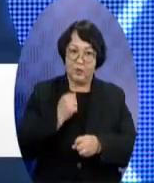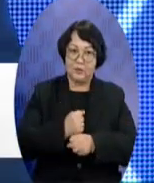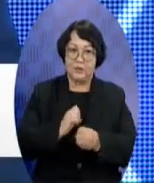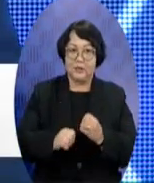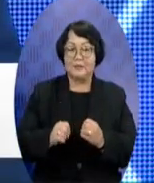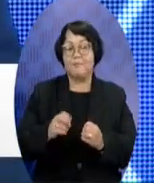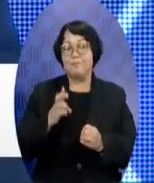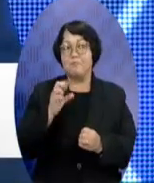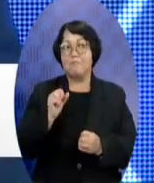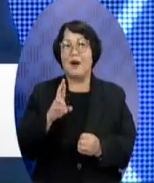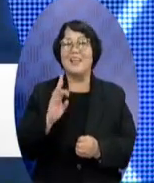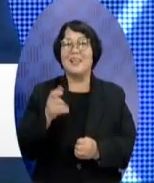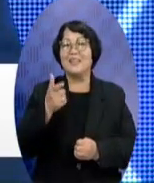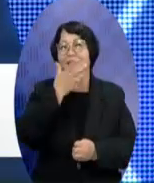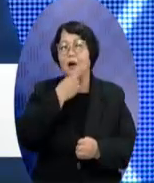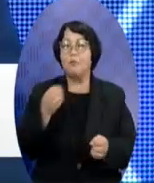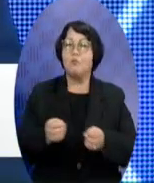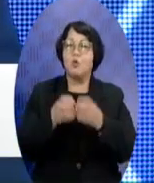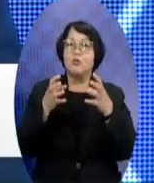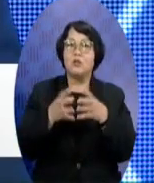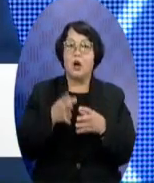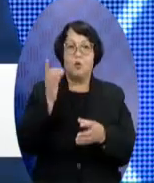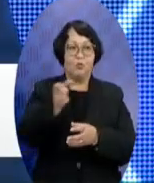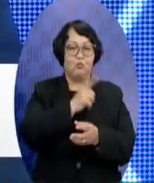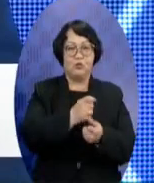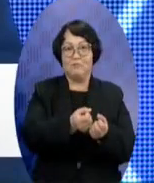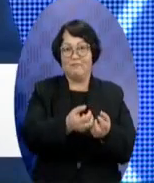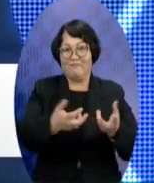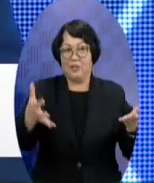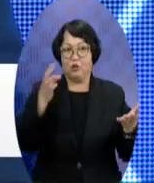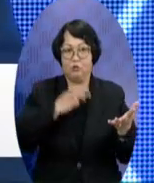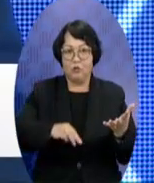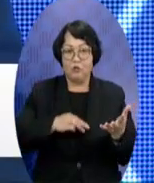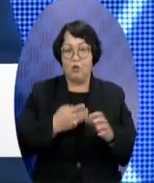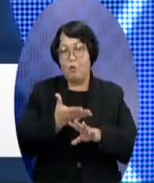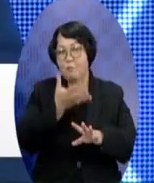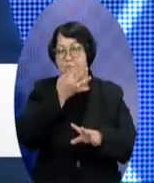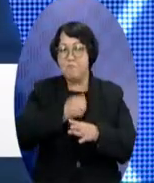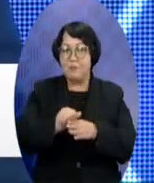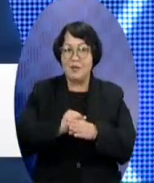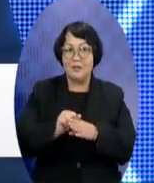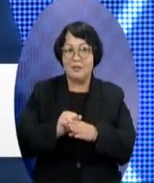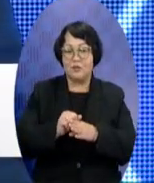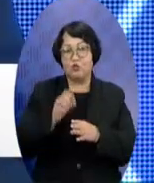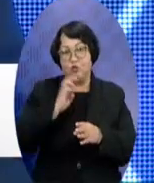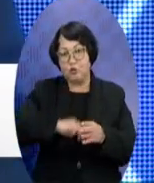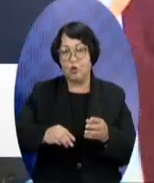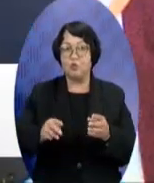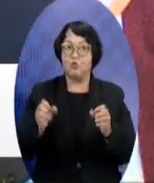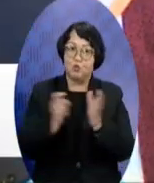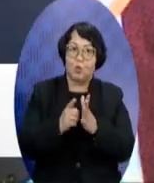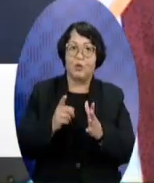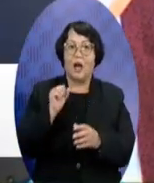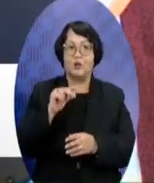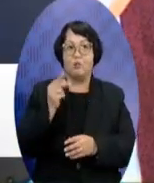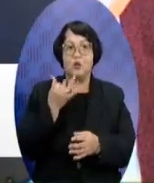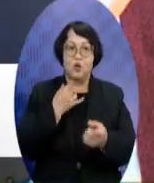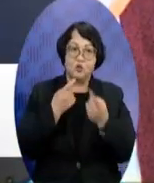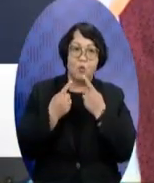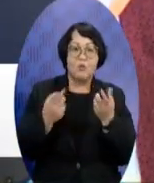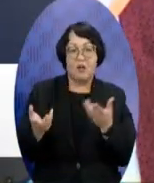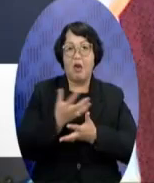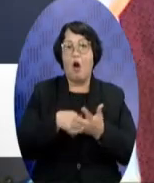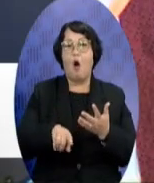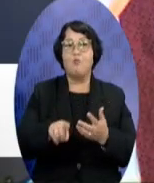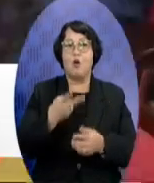цаашдын баялаг бүтээгчнийг бий болгоход чухал ач холбогдолтой зөвлөгөө болж байна гэж үзэж байна. 2018